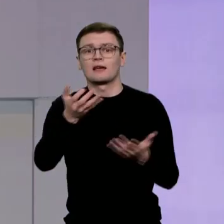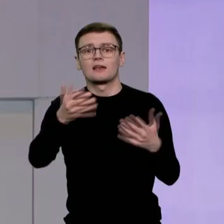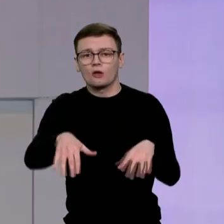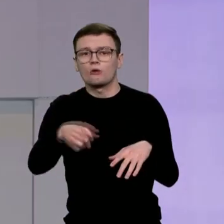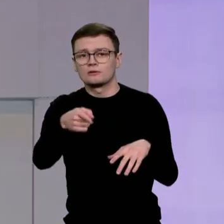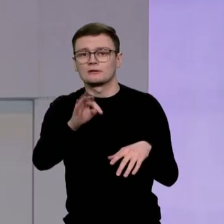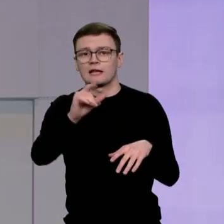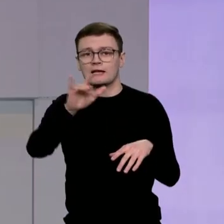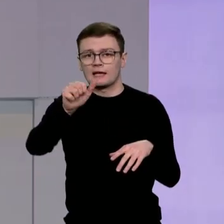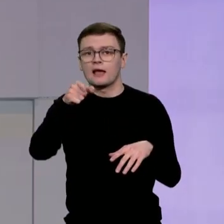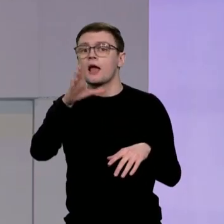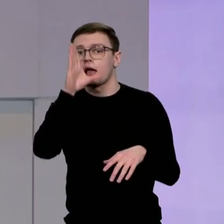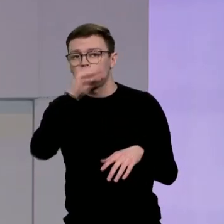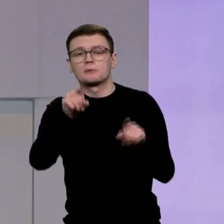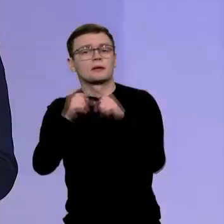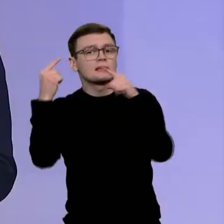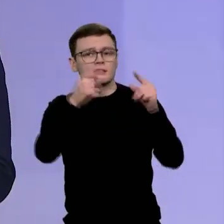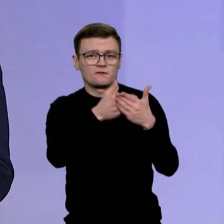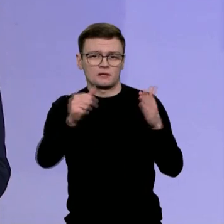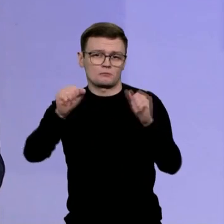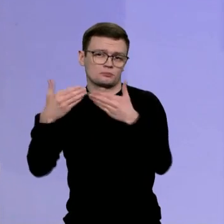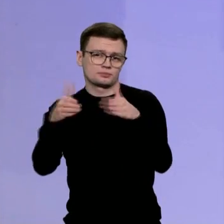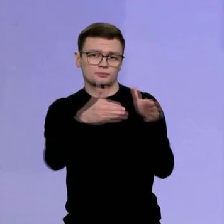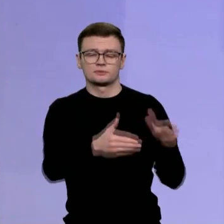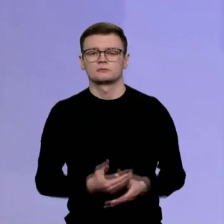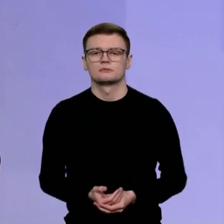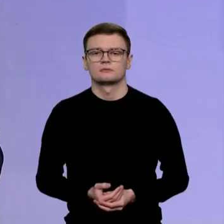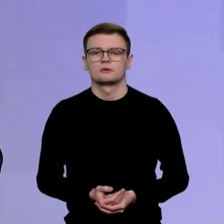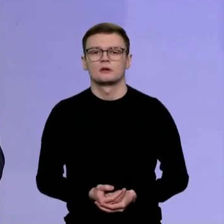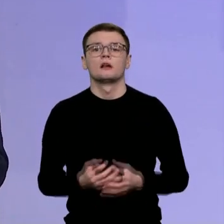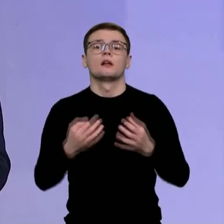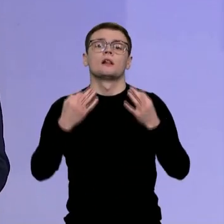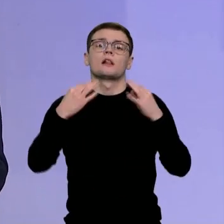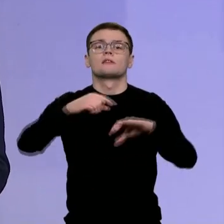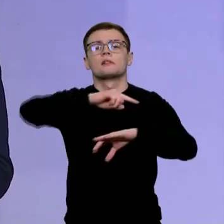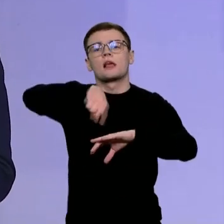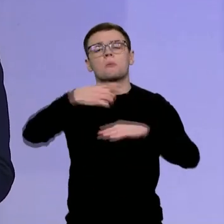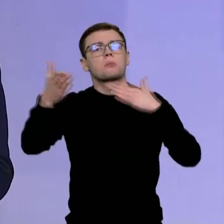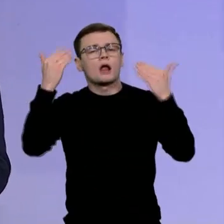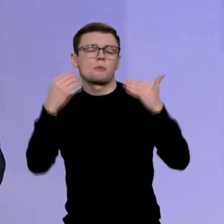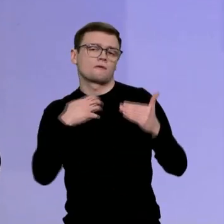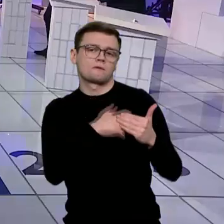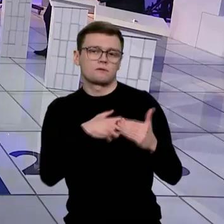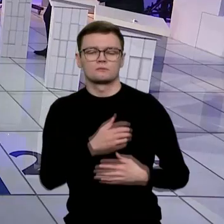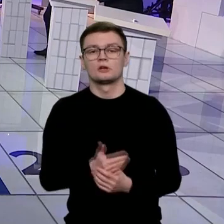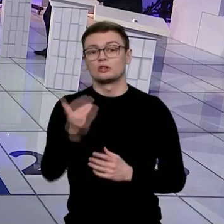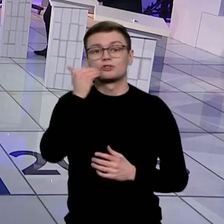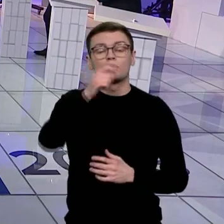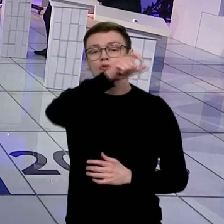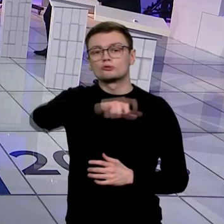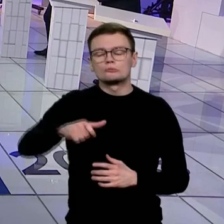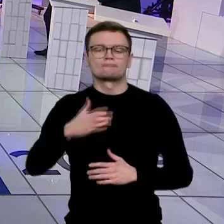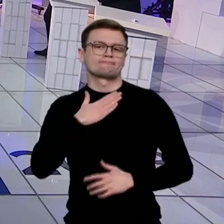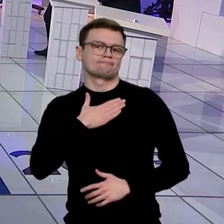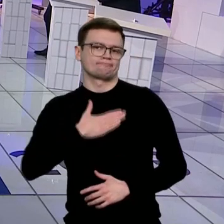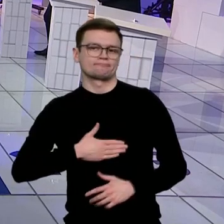kitos. Taip pat svarbu ir, na, laisvalaikio pramogos. Tai, manau, šiauliečiai labai myli automobilius, kodėl Bačiūnų trasoje vasarą nesurengti